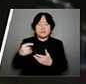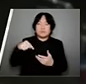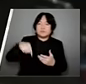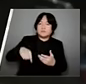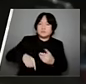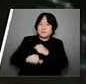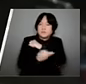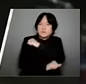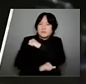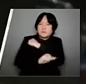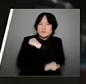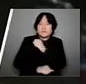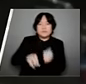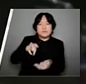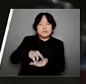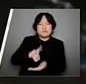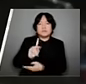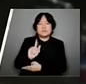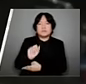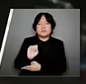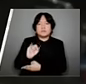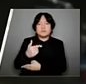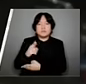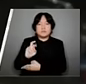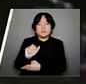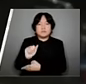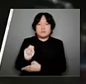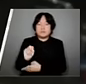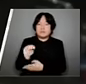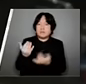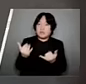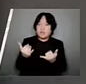naman sa ngayon, Pia, walang kuryente ang buong bayan.